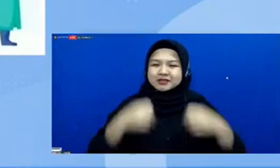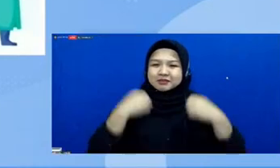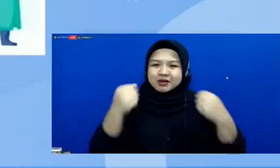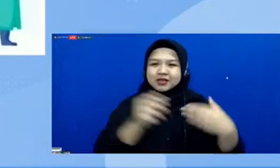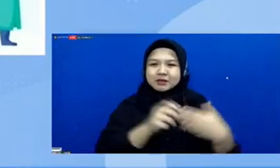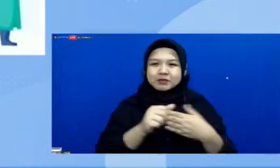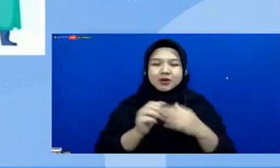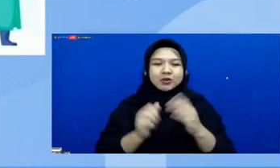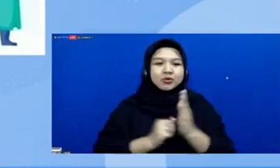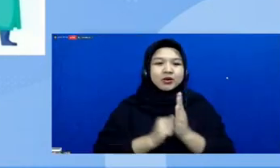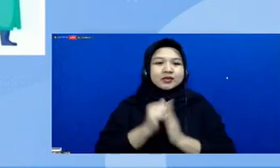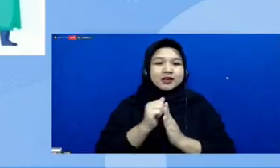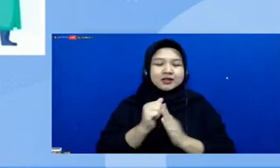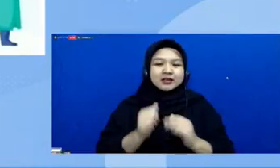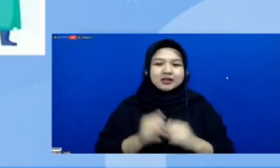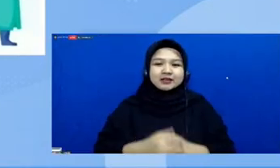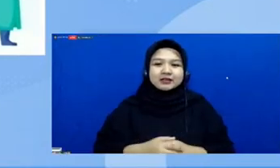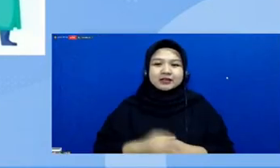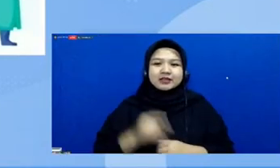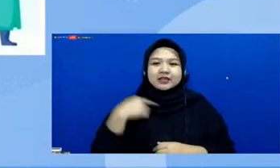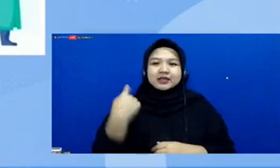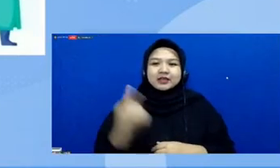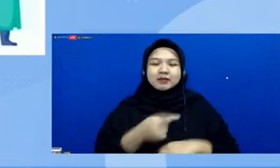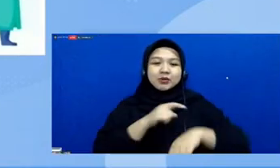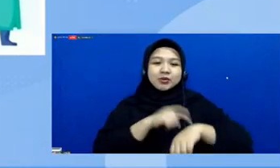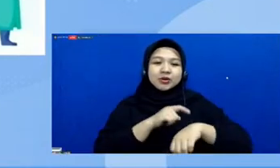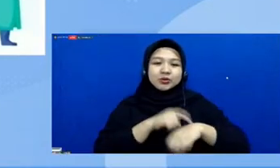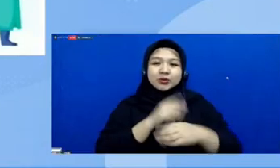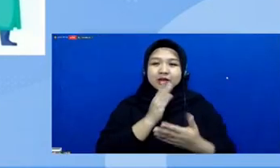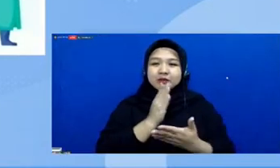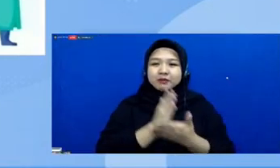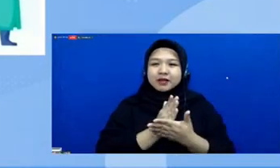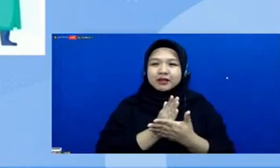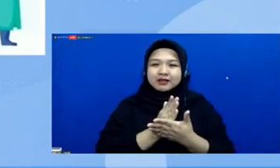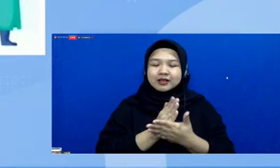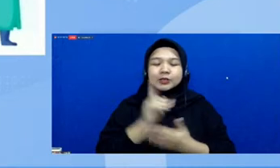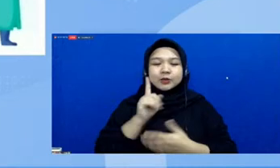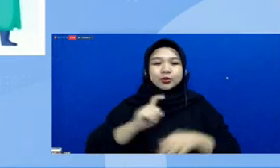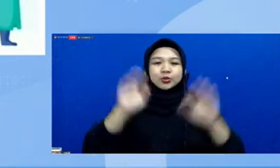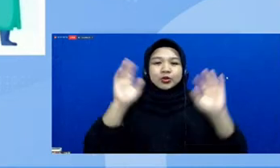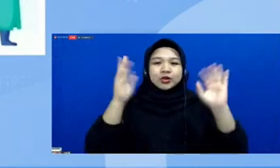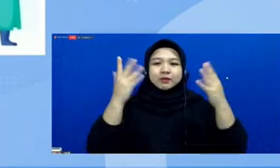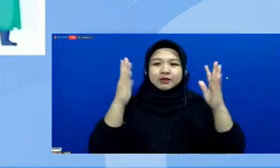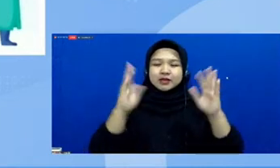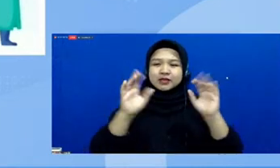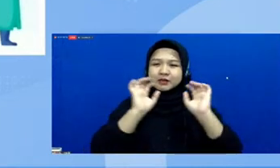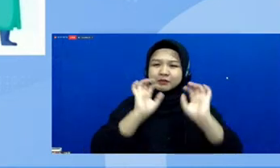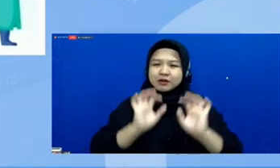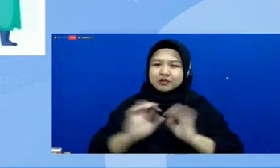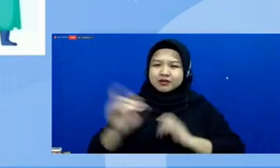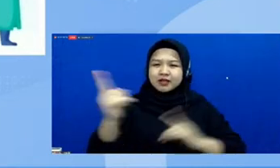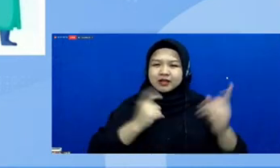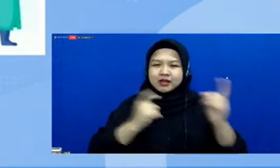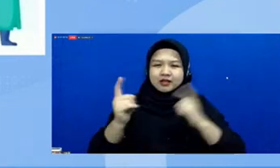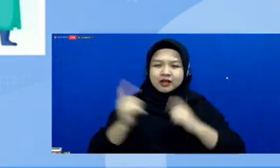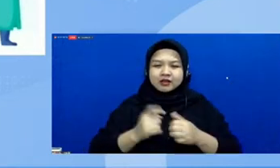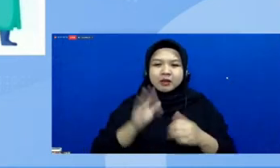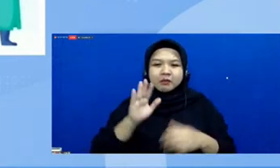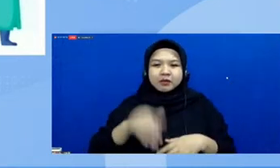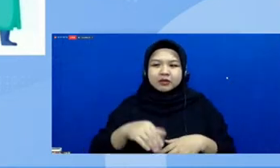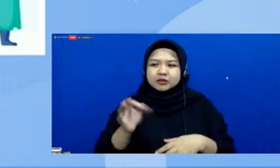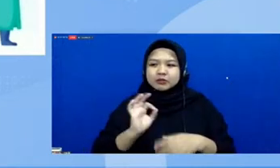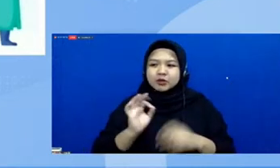ini. Dan memang karena keterbatasan waktu, dan sangat perlu diapresiasi bahwa banyak sekali penanya yang memang masih belum